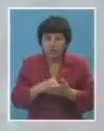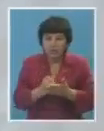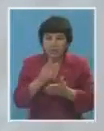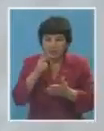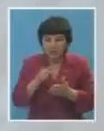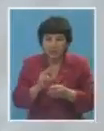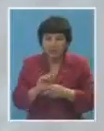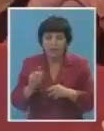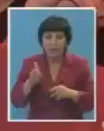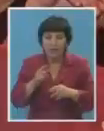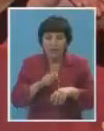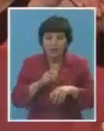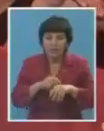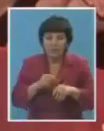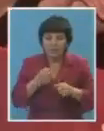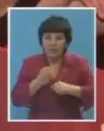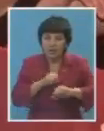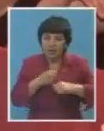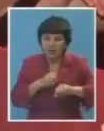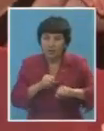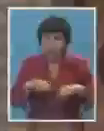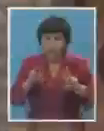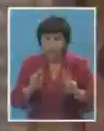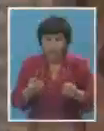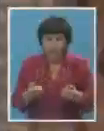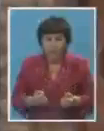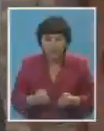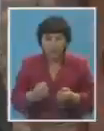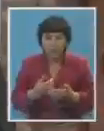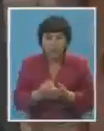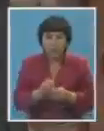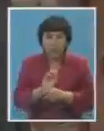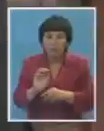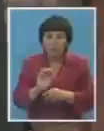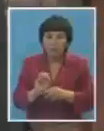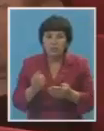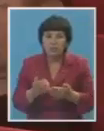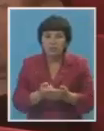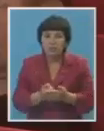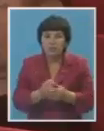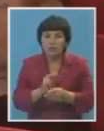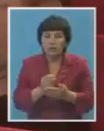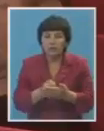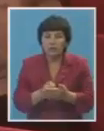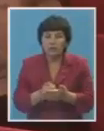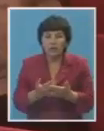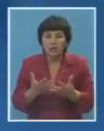газ дәнекерлеуші және ағаш шебер мамандықтарын меңгеріп шықты. Олар енді мекеменің өндірістік аймағындағы цехтарда еңбек ететін болады.